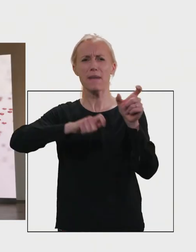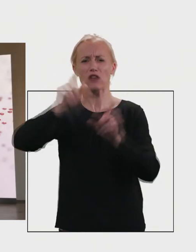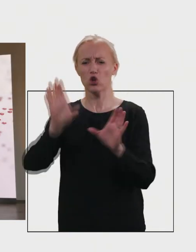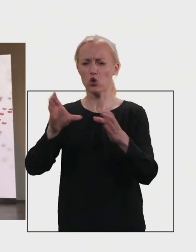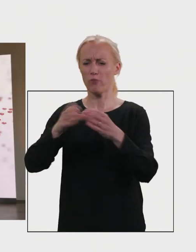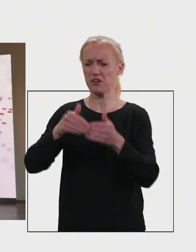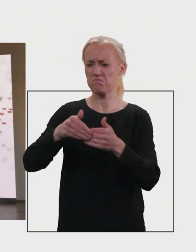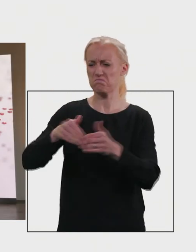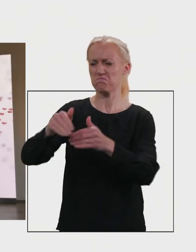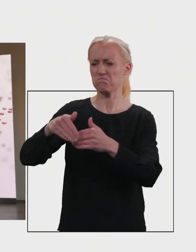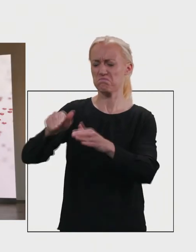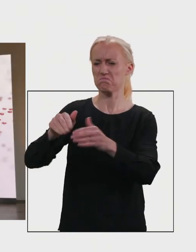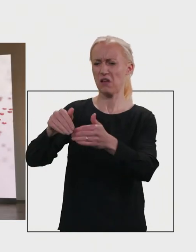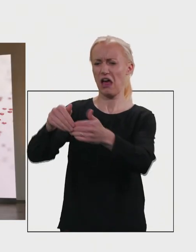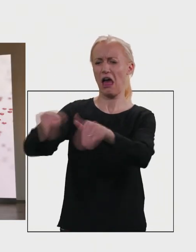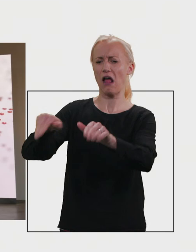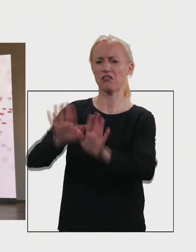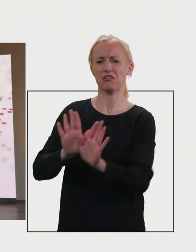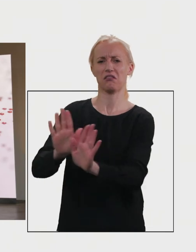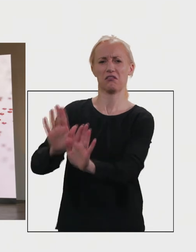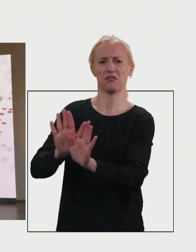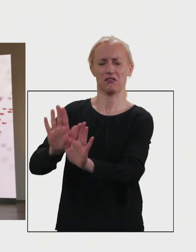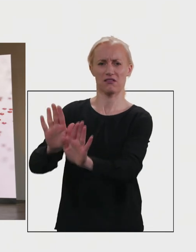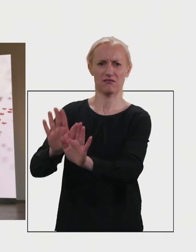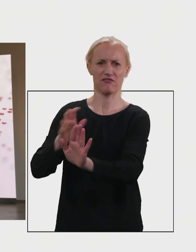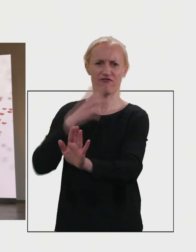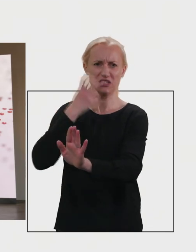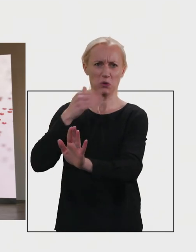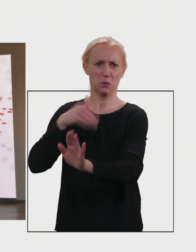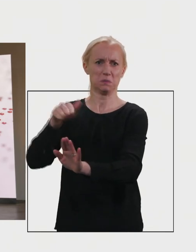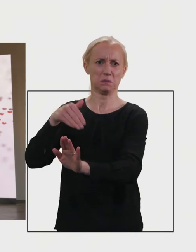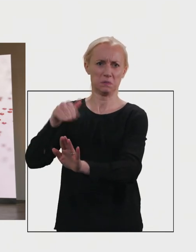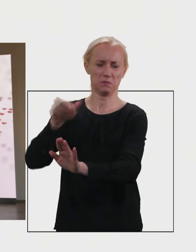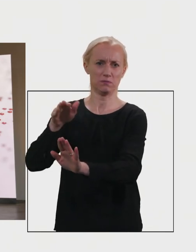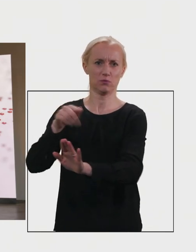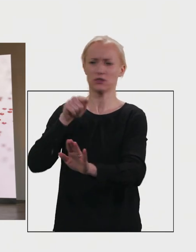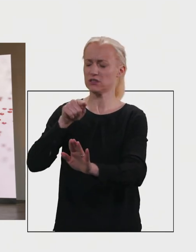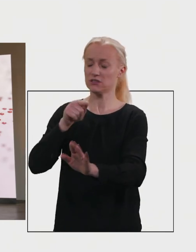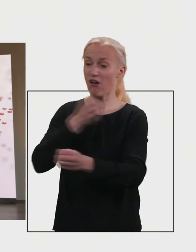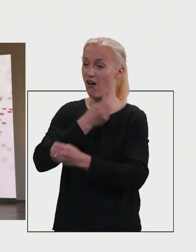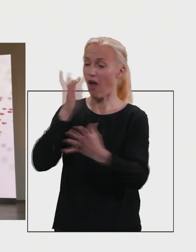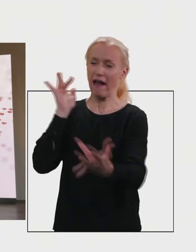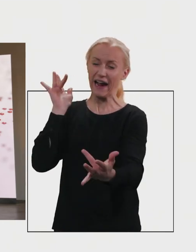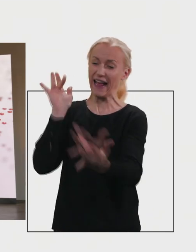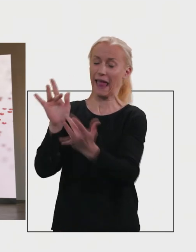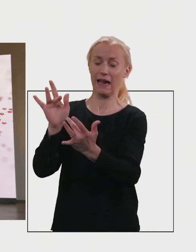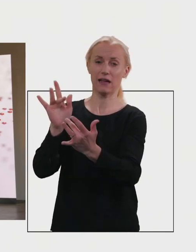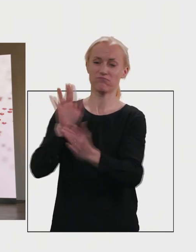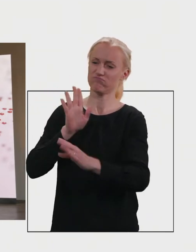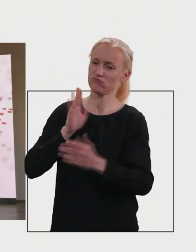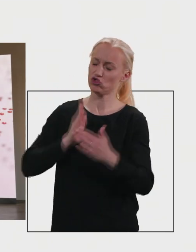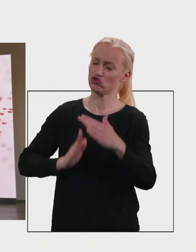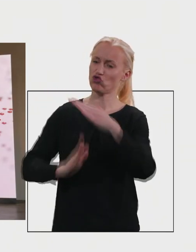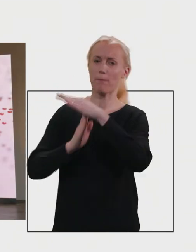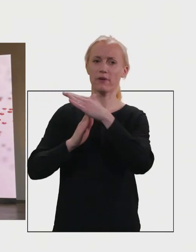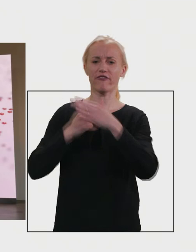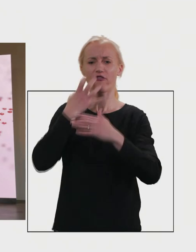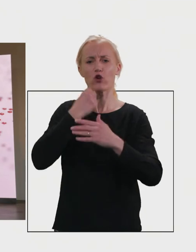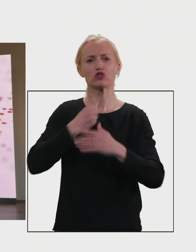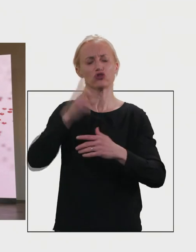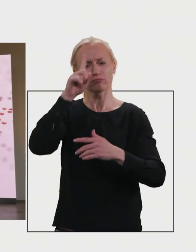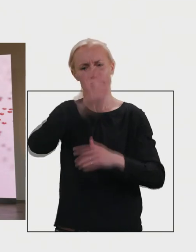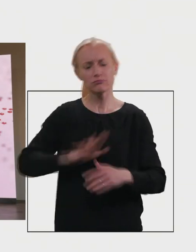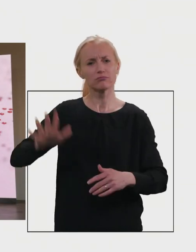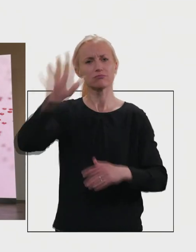Rand der Gesellschaft zu drängen oder es zumindest versuchen und denen klar entgegenzutreten und zu sagen, wir wollen in einem Land leben, das Vielfalt als